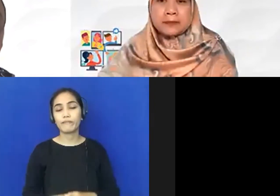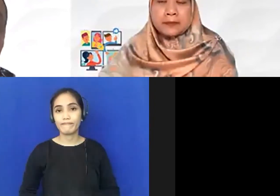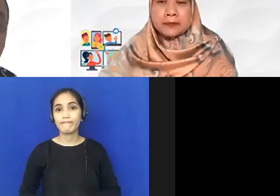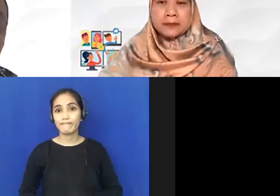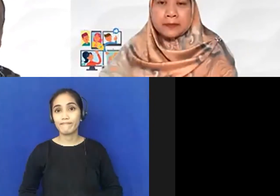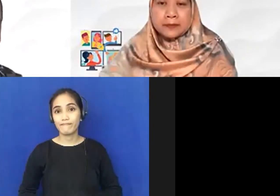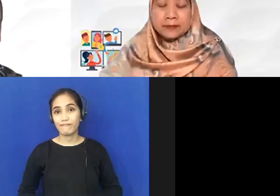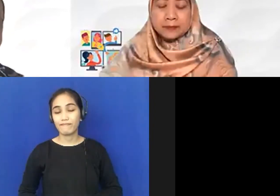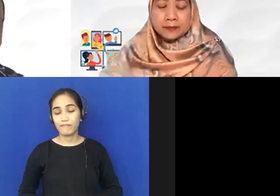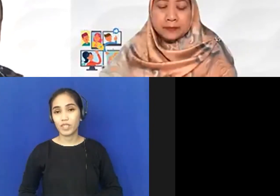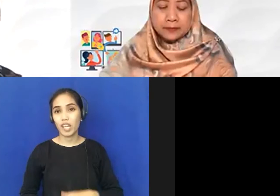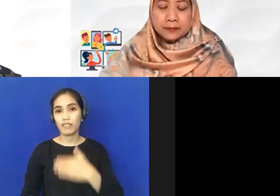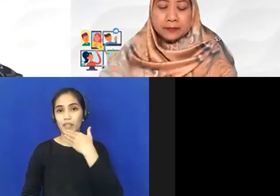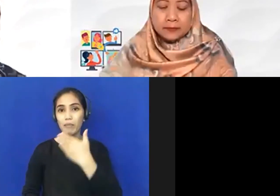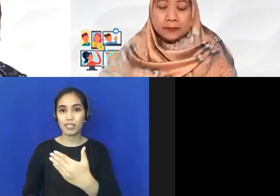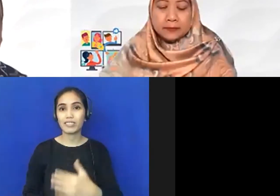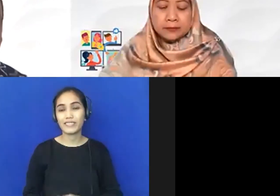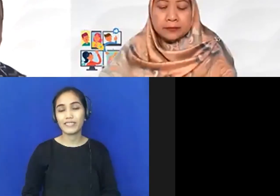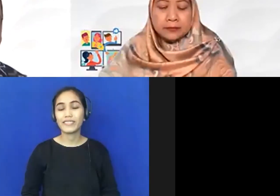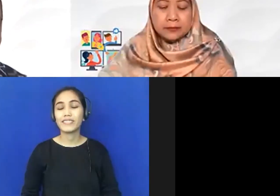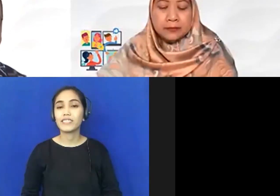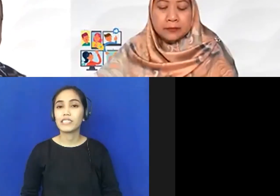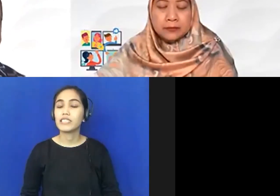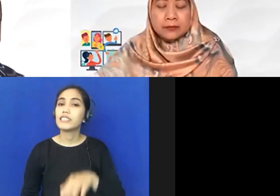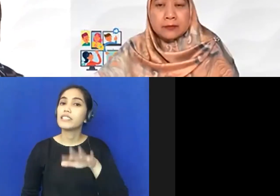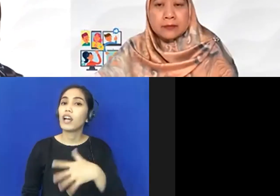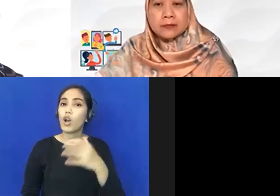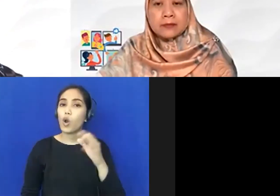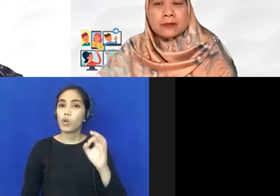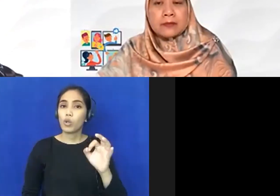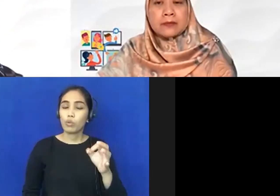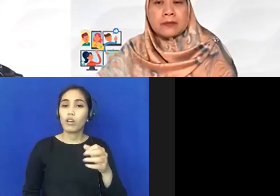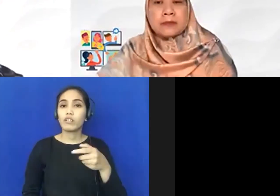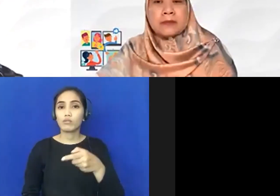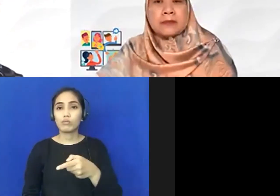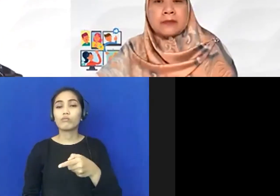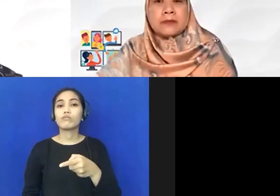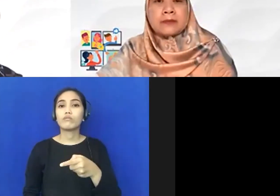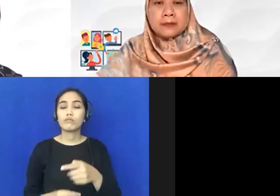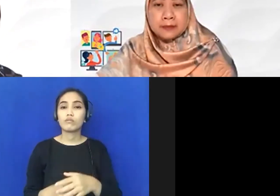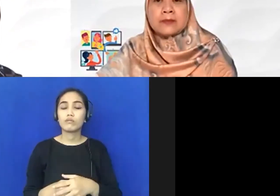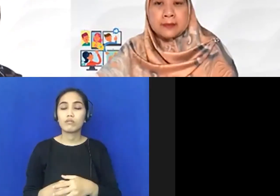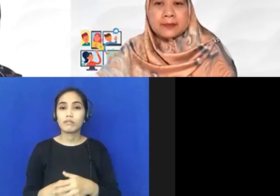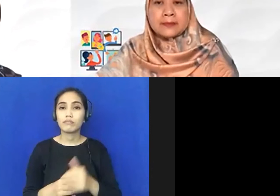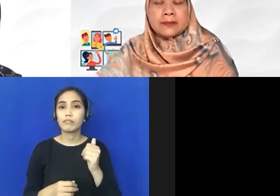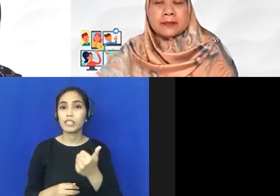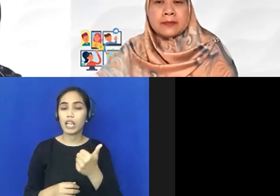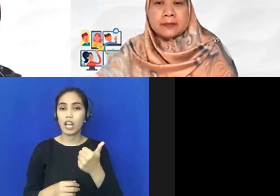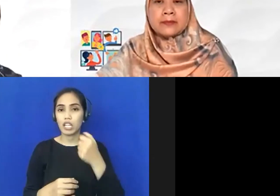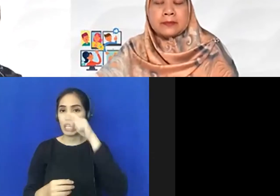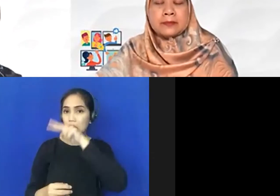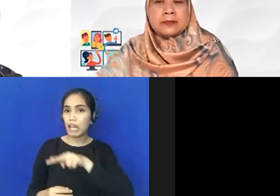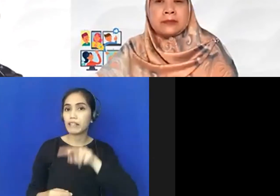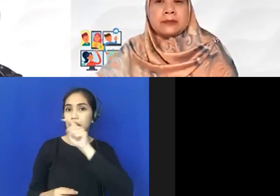Baik, terima kasih Ibu gitu ya. Jadi memang orang tua juga bisa melihat ya gejala-gejala yang terjadi ya Bu